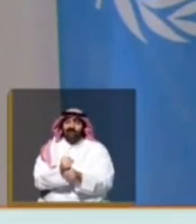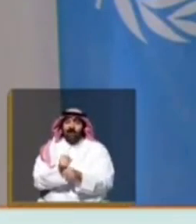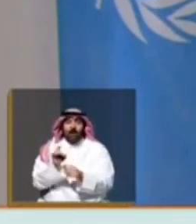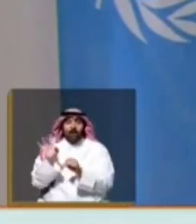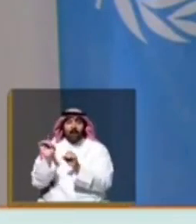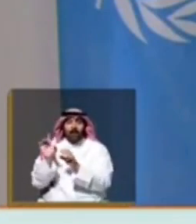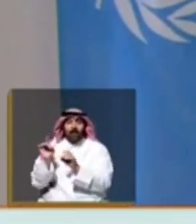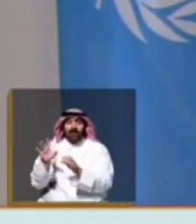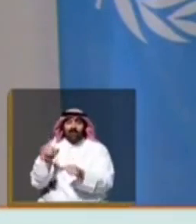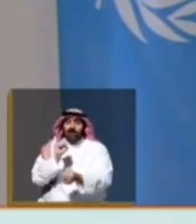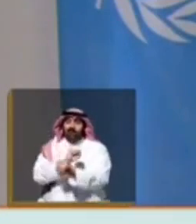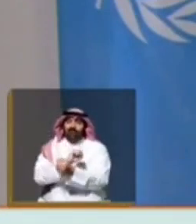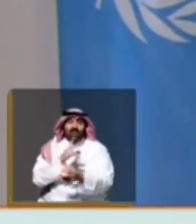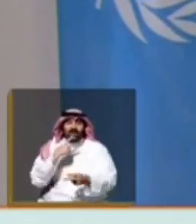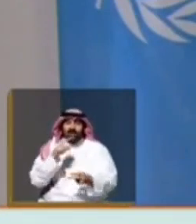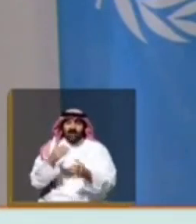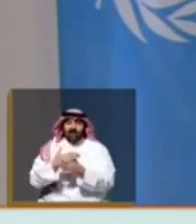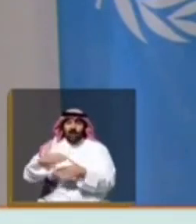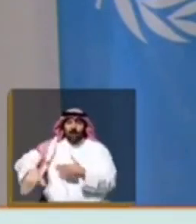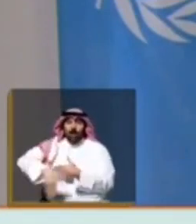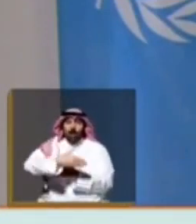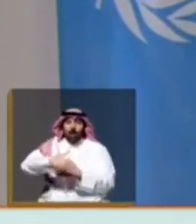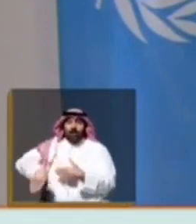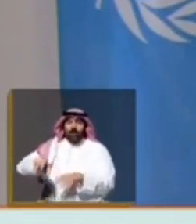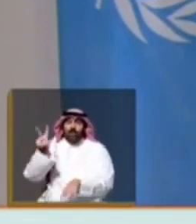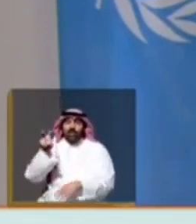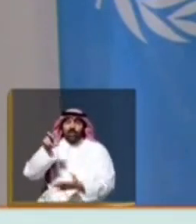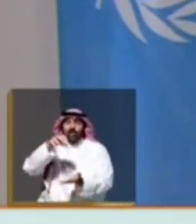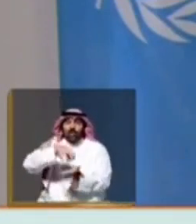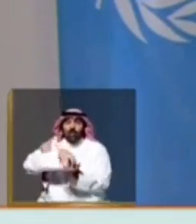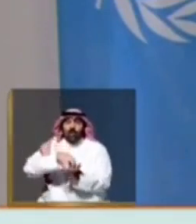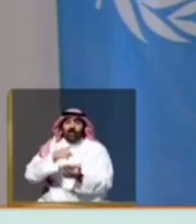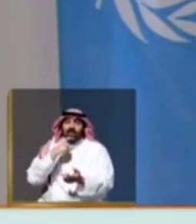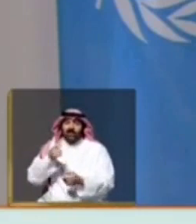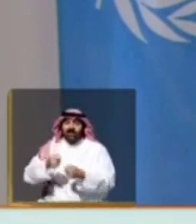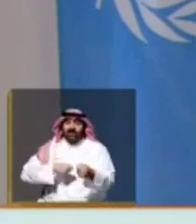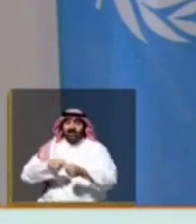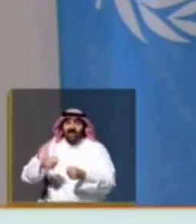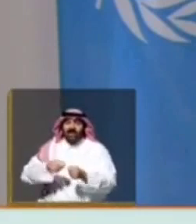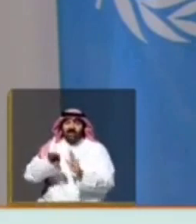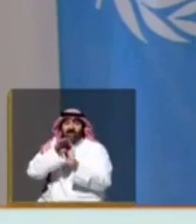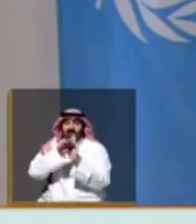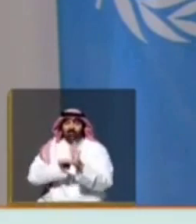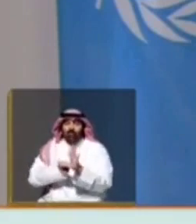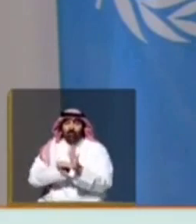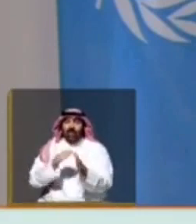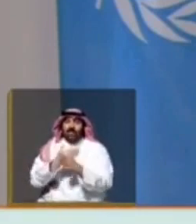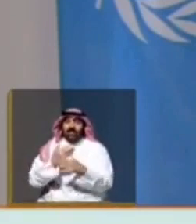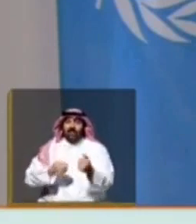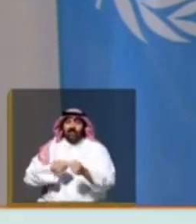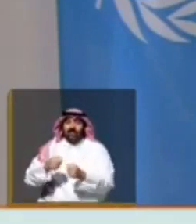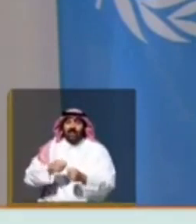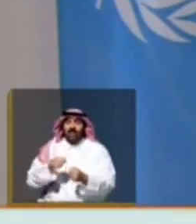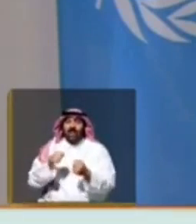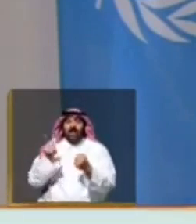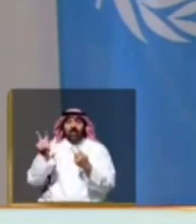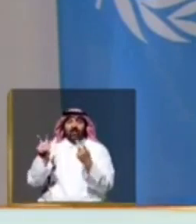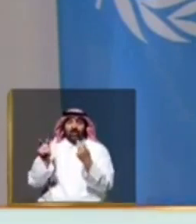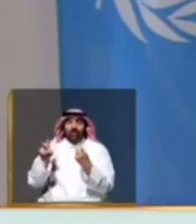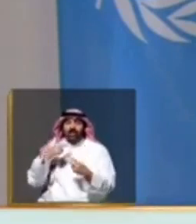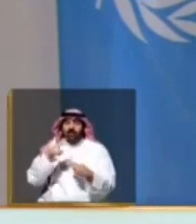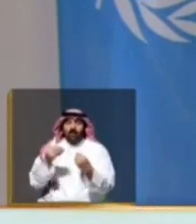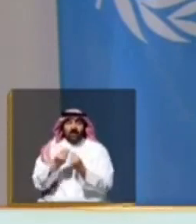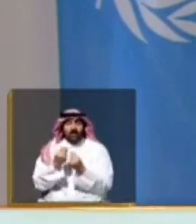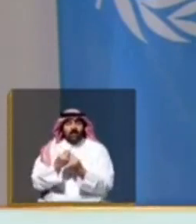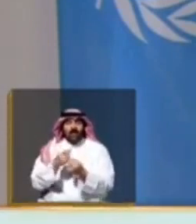تغلق نحو 100 دولة حدودها الوطنية، وقد يترجم ذلك إلى انكماش اقتصادي عالمي بحلول نهاية عام 2020،